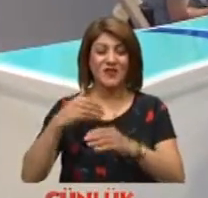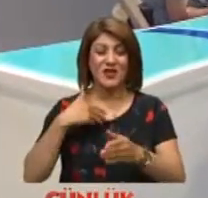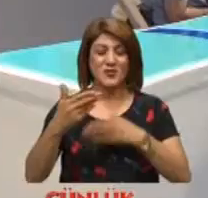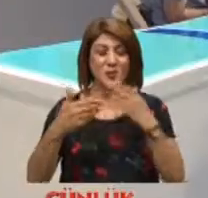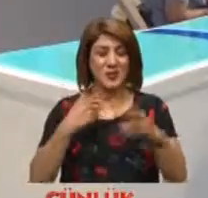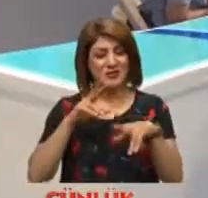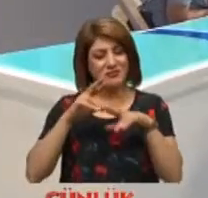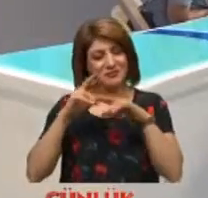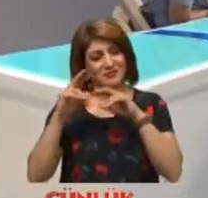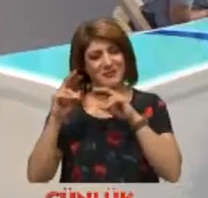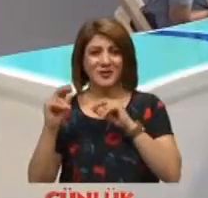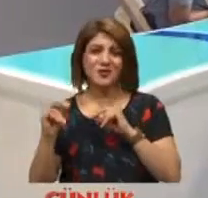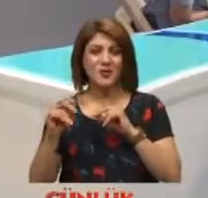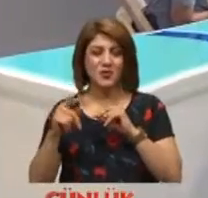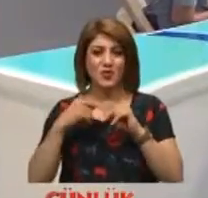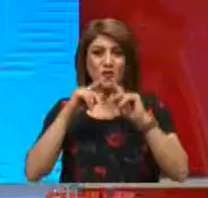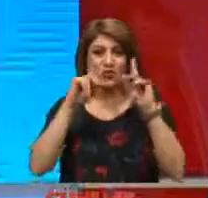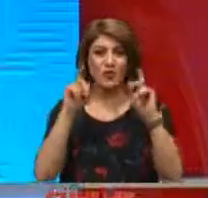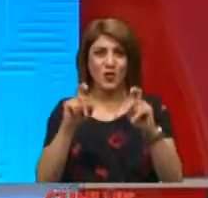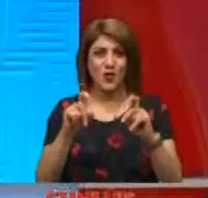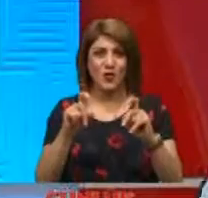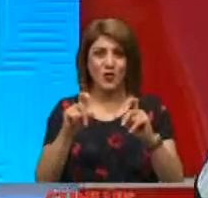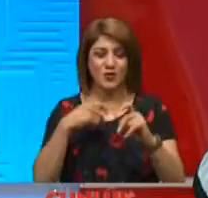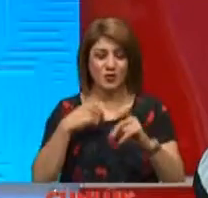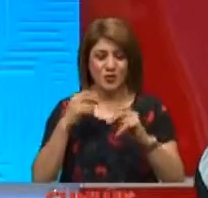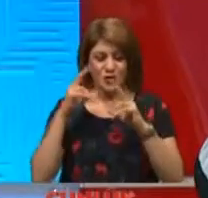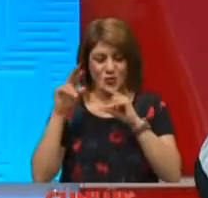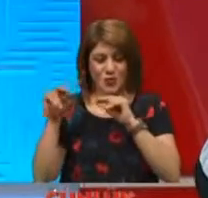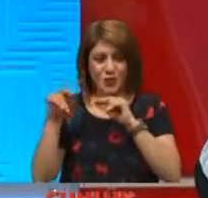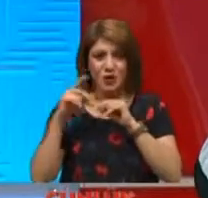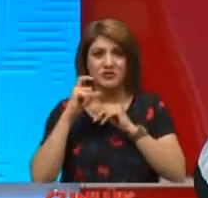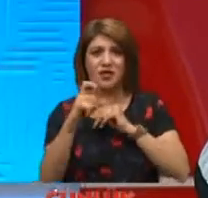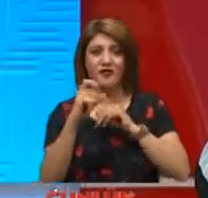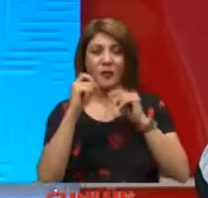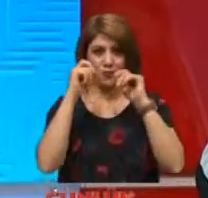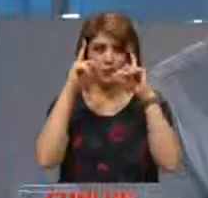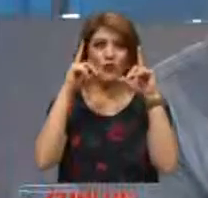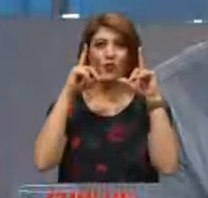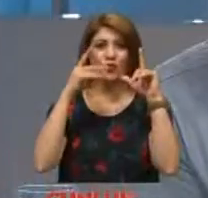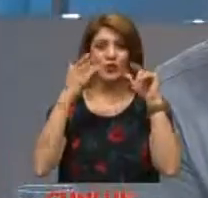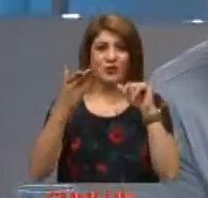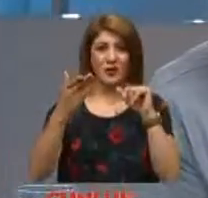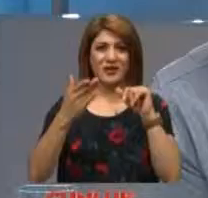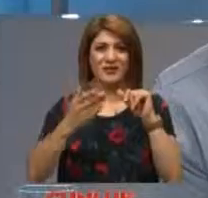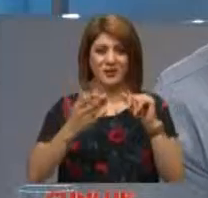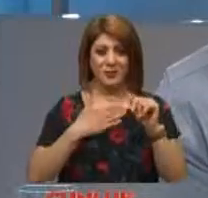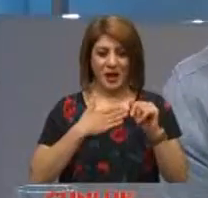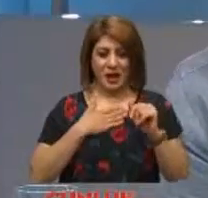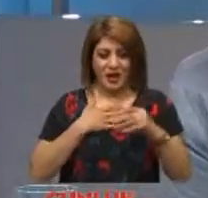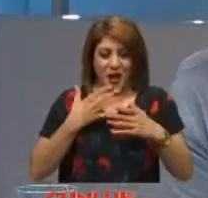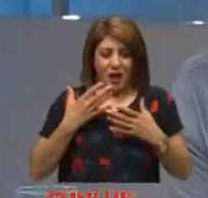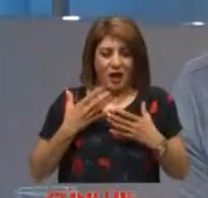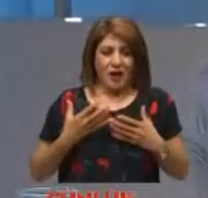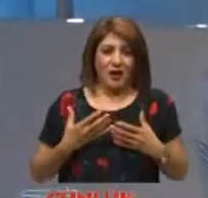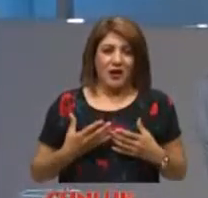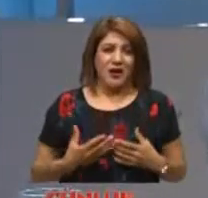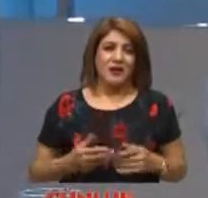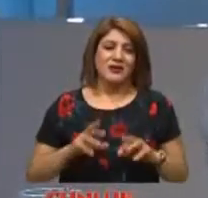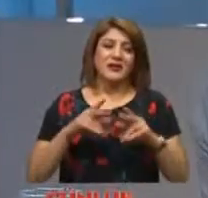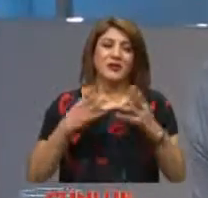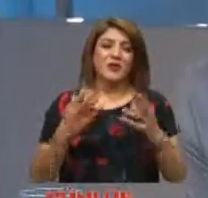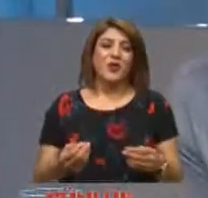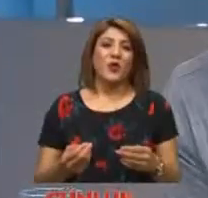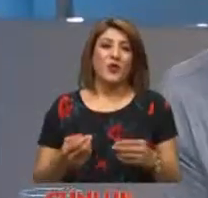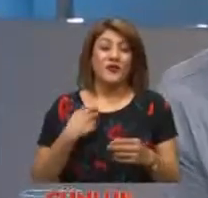arada uyursun ya. Soru aralarında uyuyup cevap aralarında uyuyor. Yalnız cevap verirken de öyle bir beni de bir an bir ağırlık çöktü ki. Ay